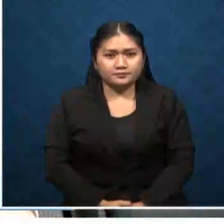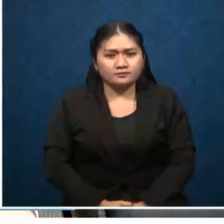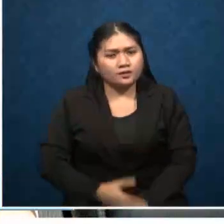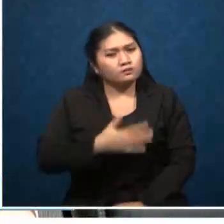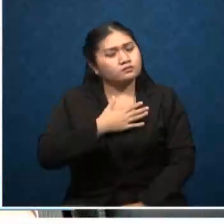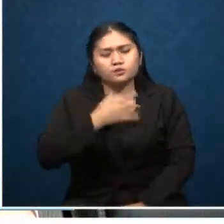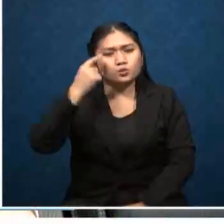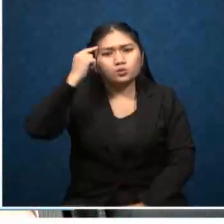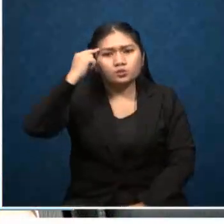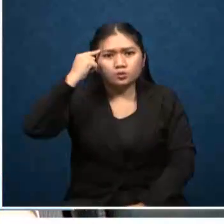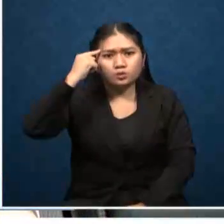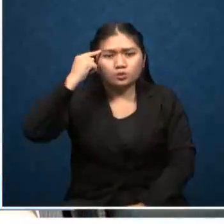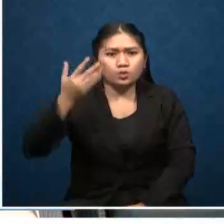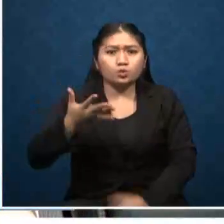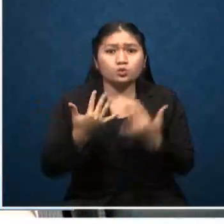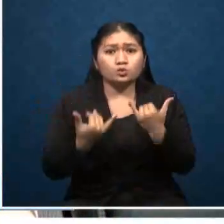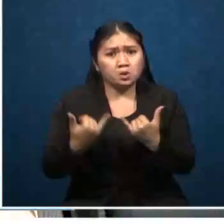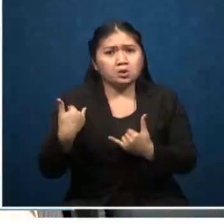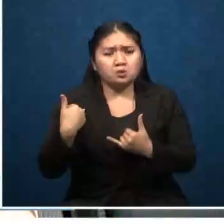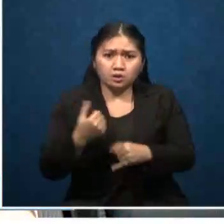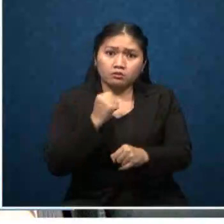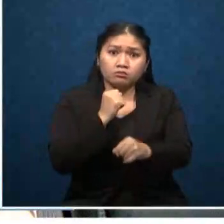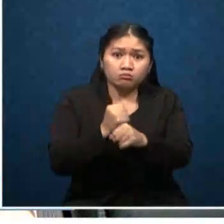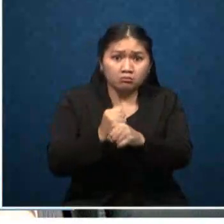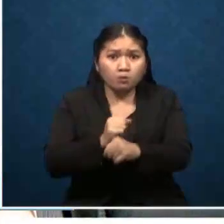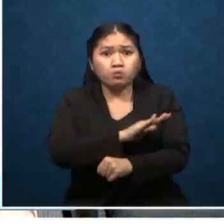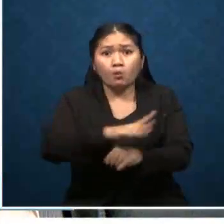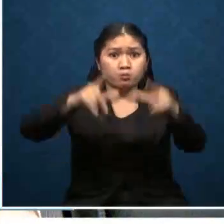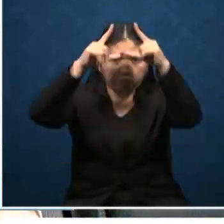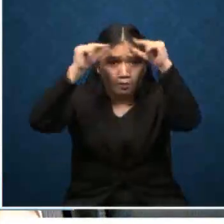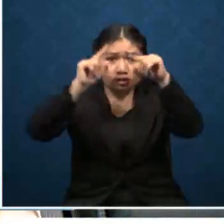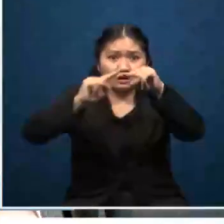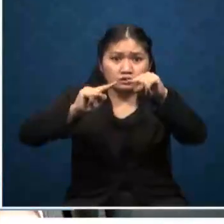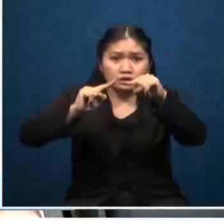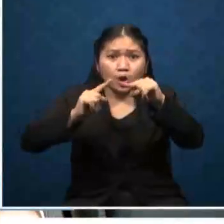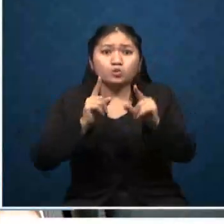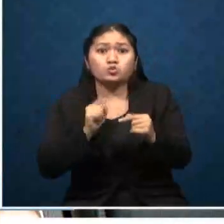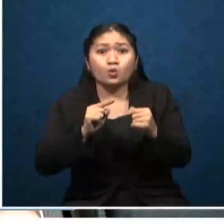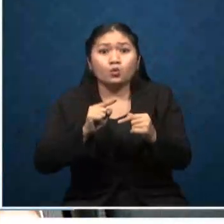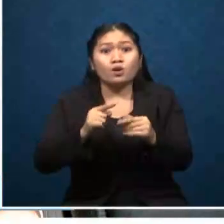ผมไม่รทราดว่ขนานี้ยมีอัตราการทำงานของพัยยบาลที่เราเรีกวาลูกจ้าง